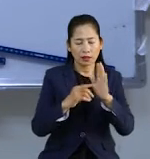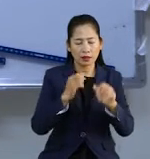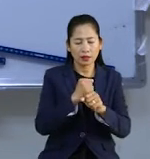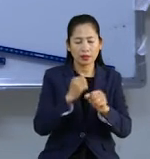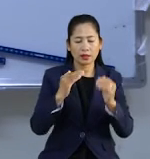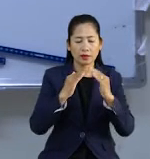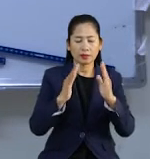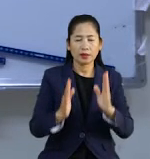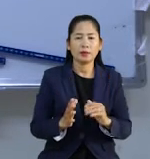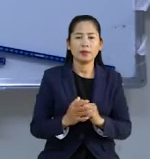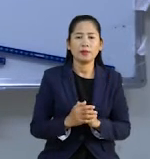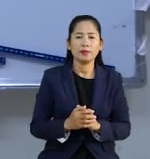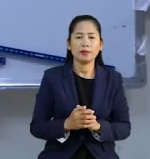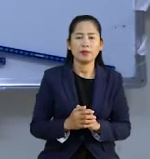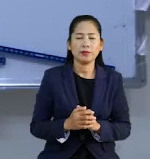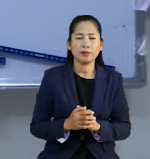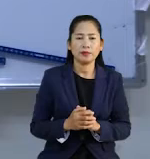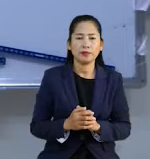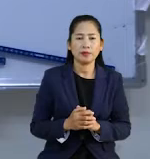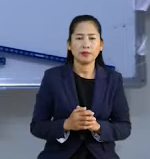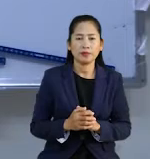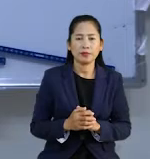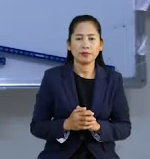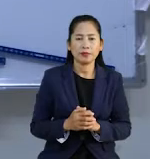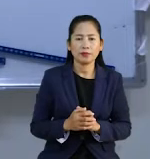ការផ្ទះណាកូនណាកំណែកិច្ចការផ្ទះ